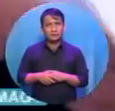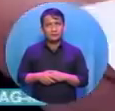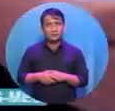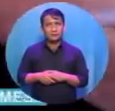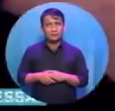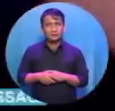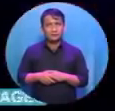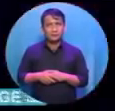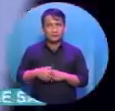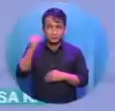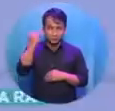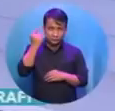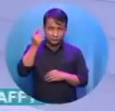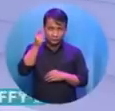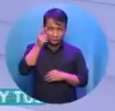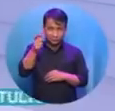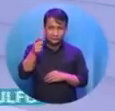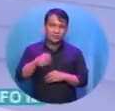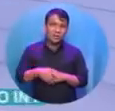Jackie Lou. Okay, Jackie Lou!